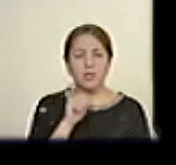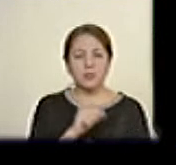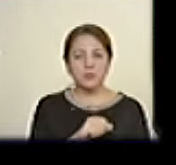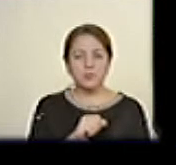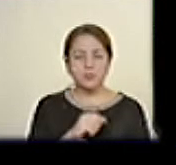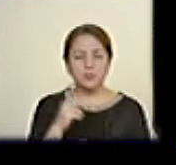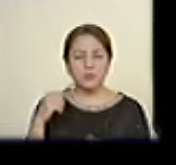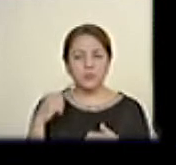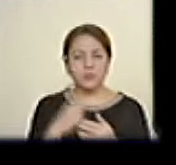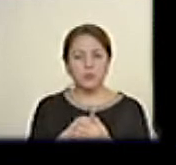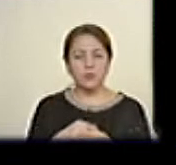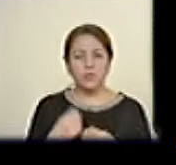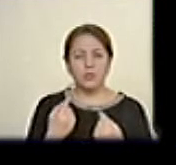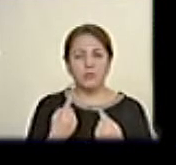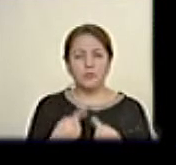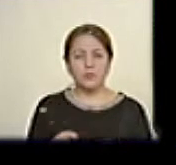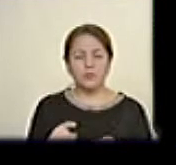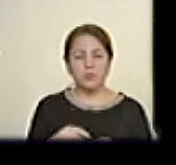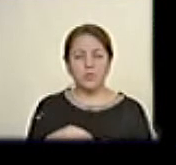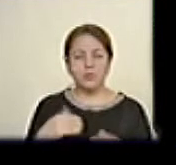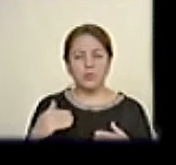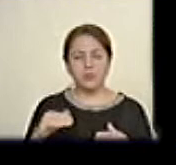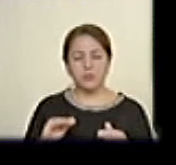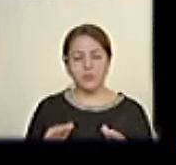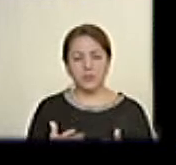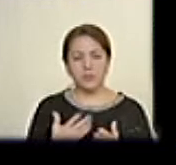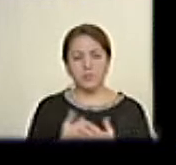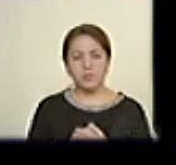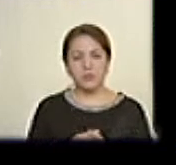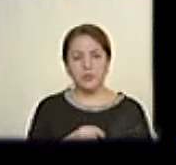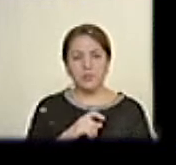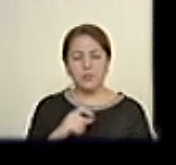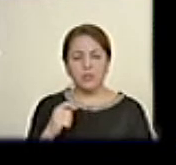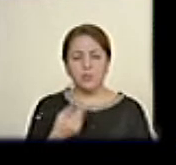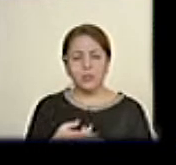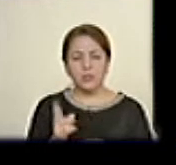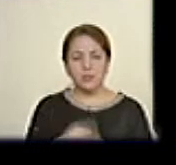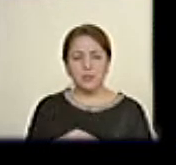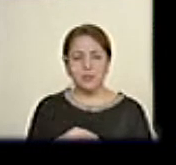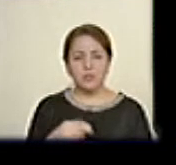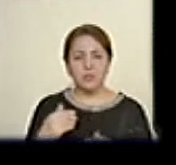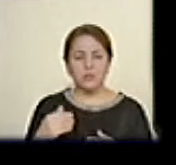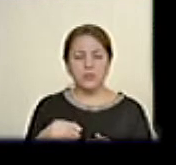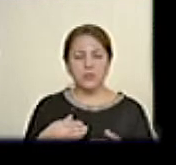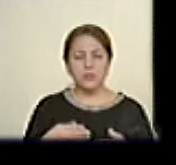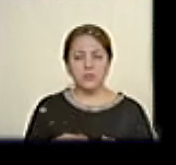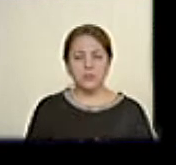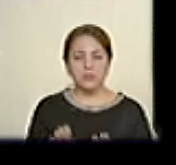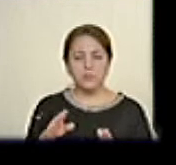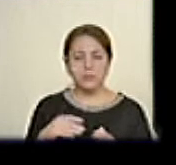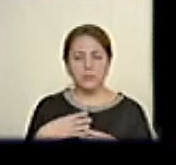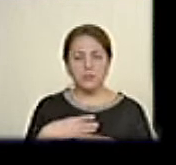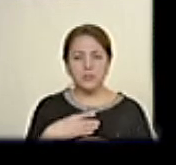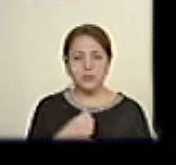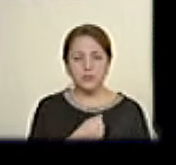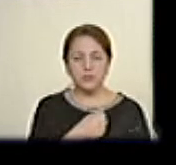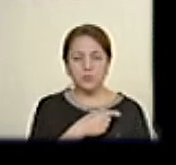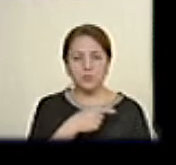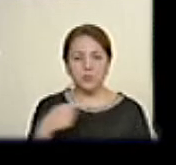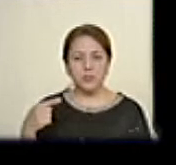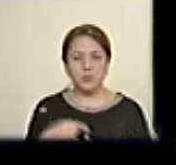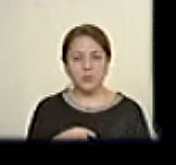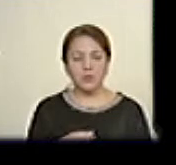неожиданной. Это ощущение рождает сокращенная последняя строка. Четыре ударных слога вместо